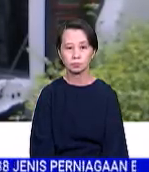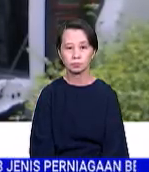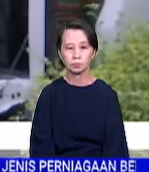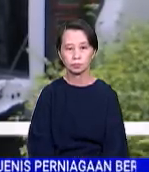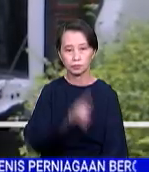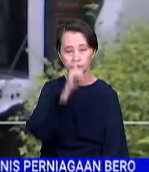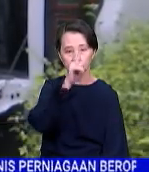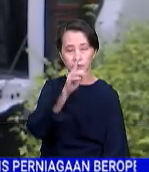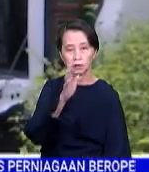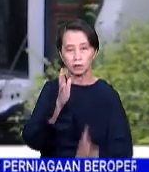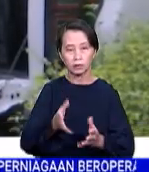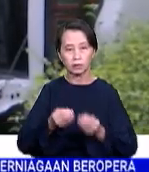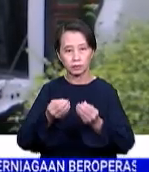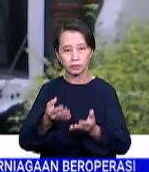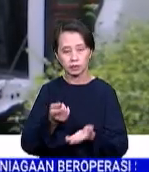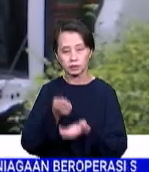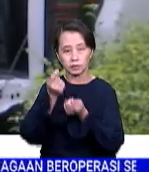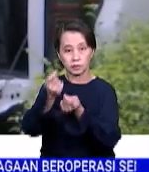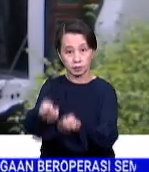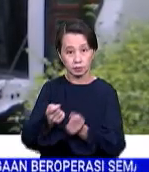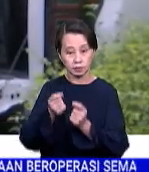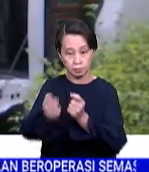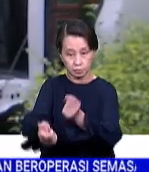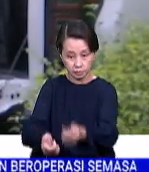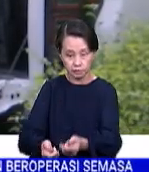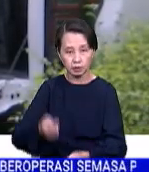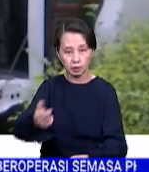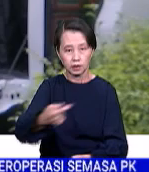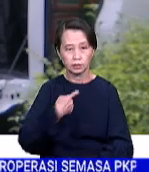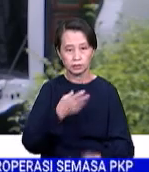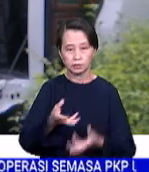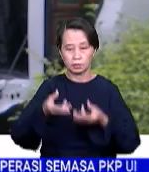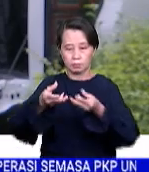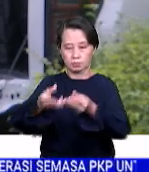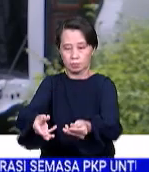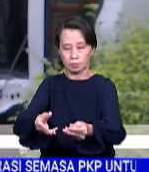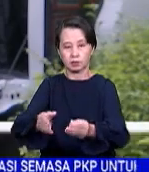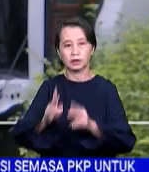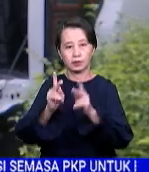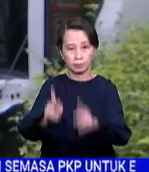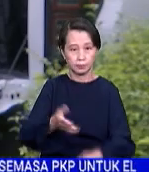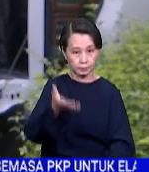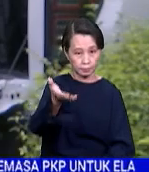Sebenarnya orang memberi infak dan sedekah. Jadi kami hendak salurkan kepada pihak yang